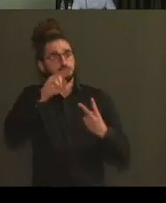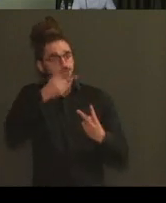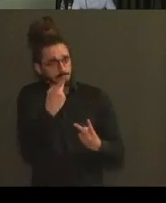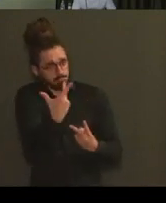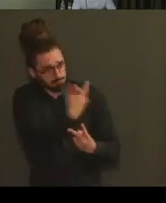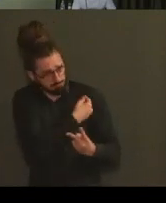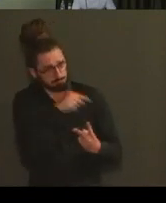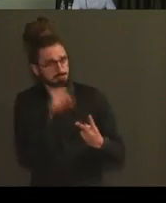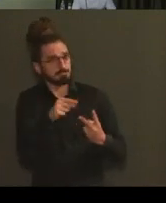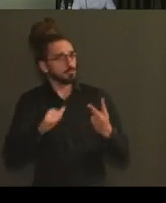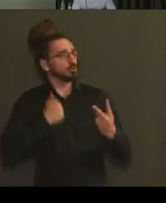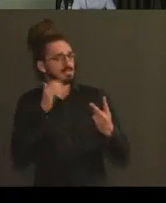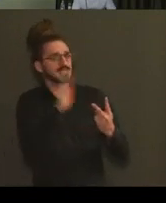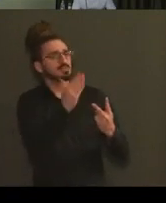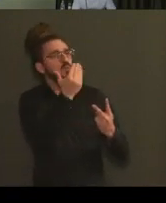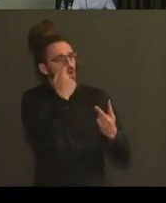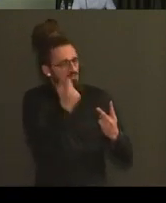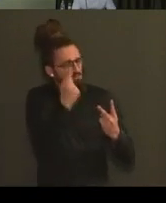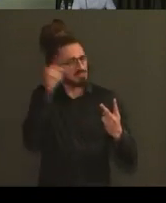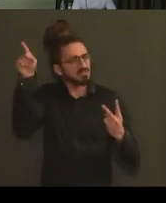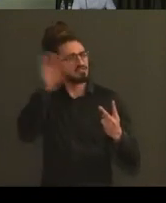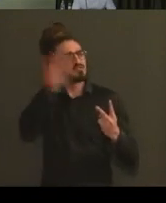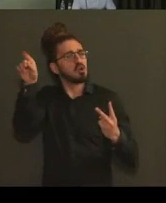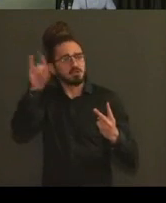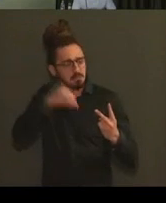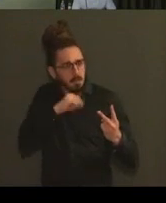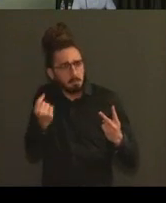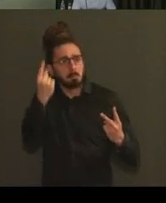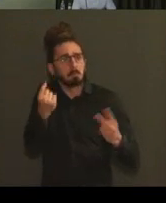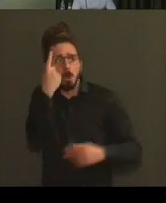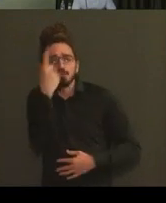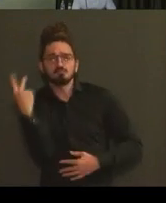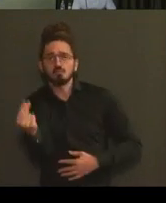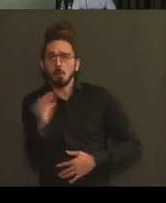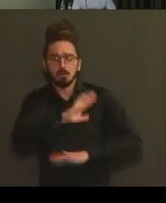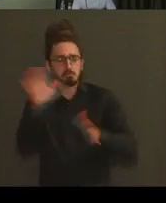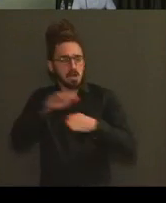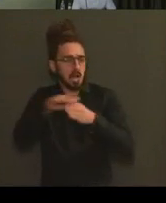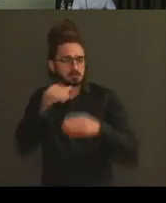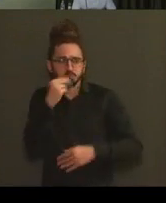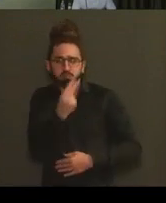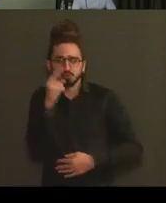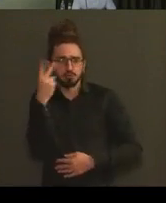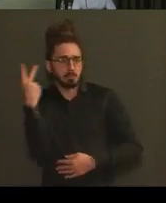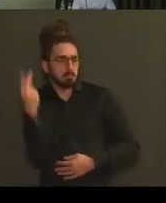se limite parfois à une seule dose, estimant que les anticorps produits sont